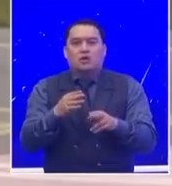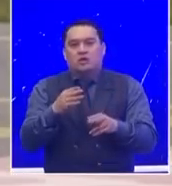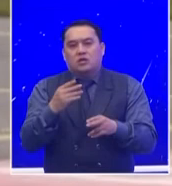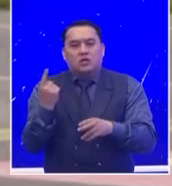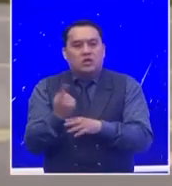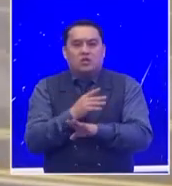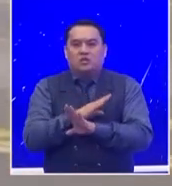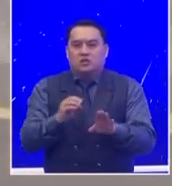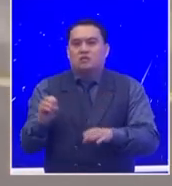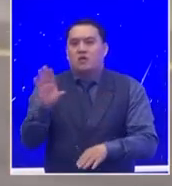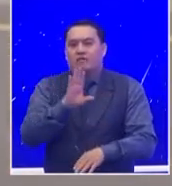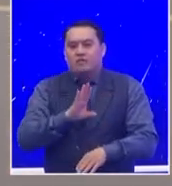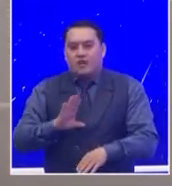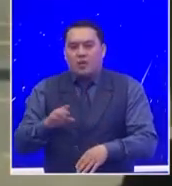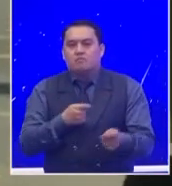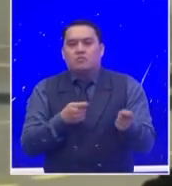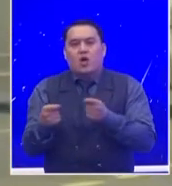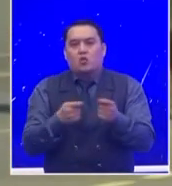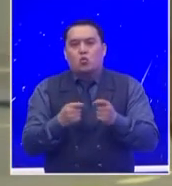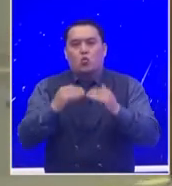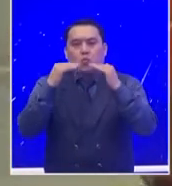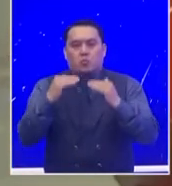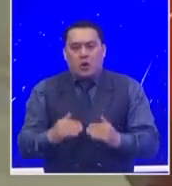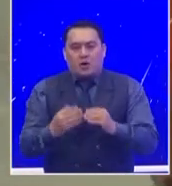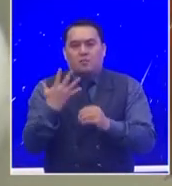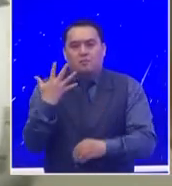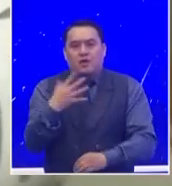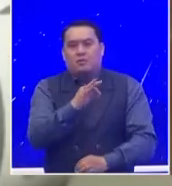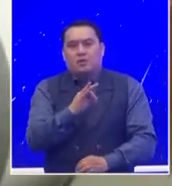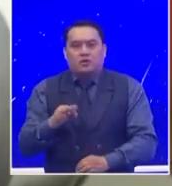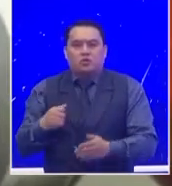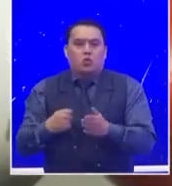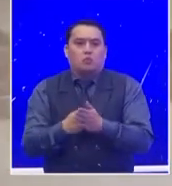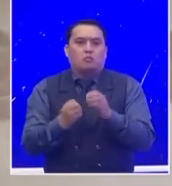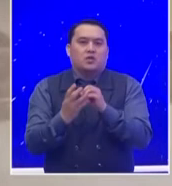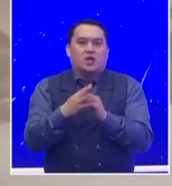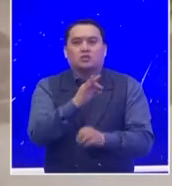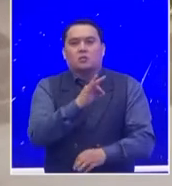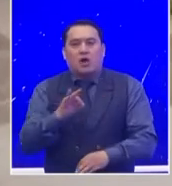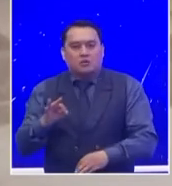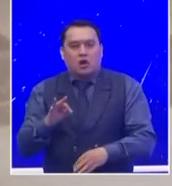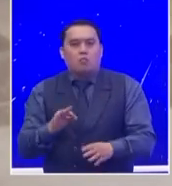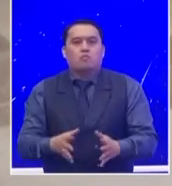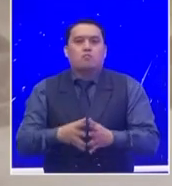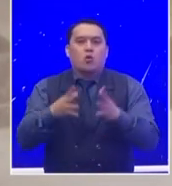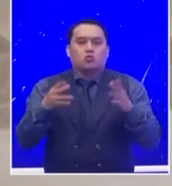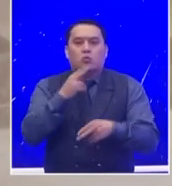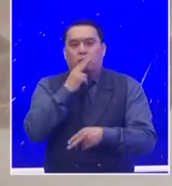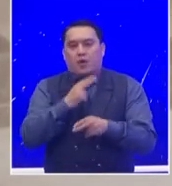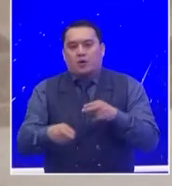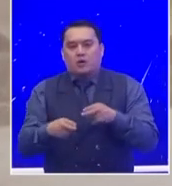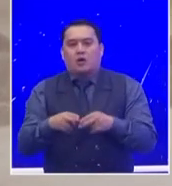не единственный. Акции европейских перевозчиков уже упали от 5 до 15%. Самые большие потери